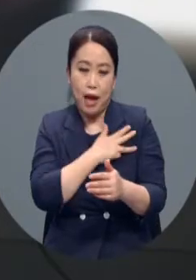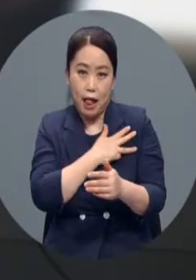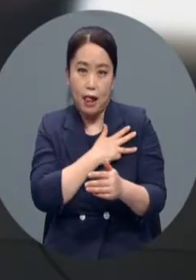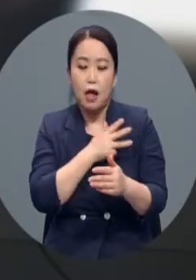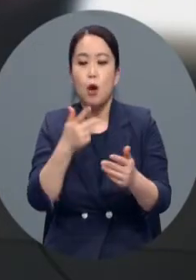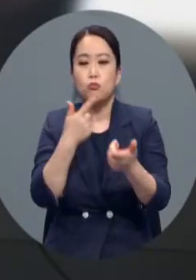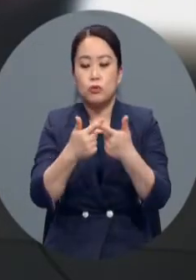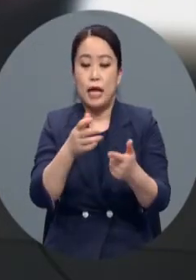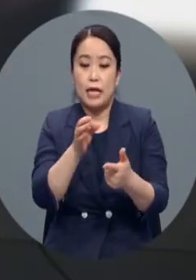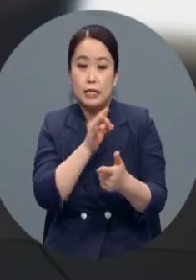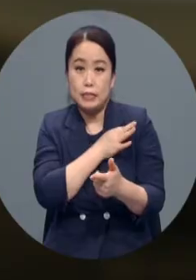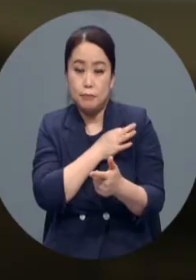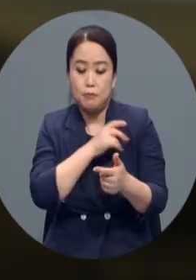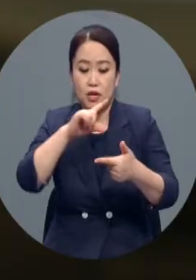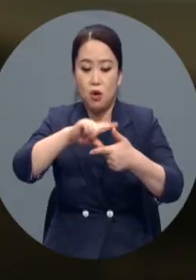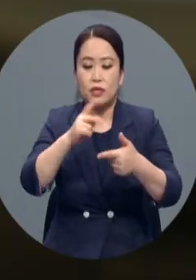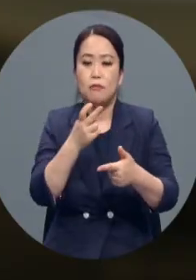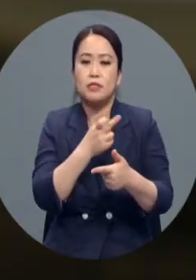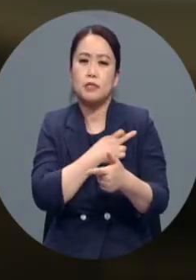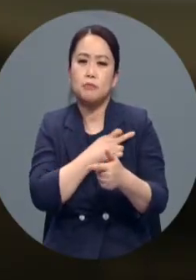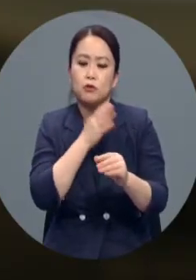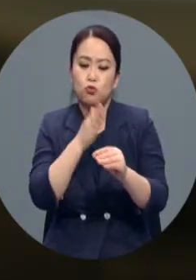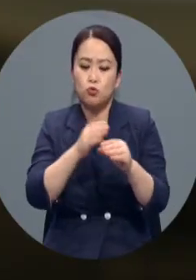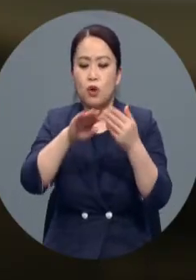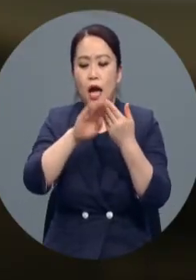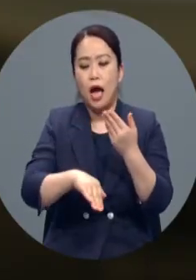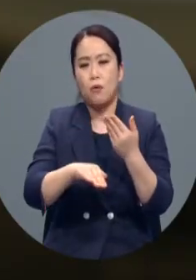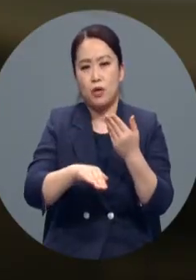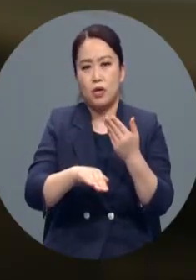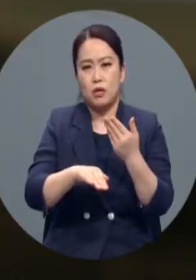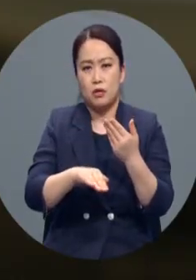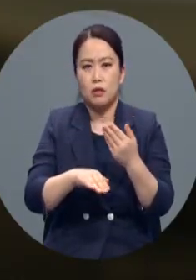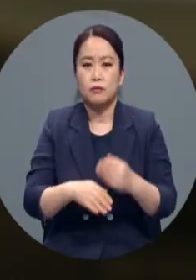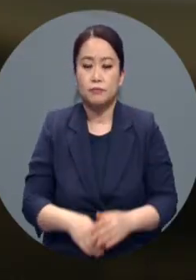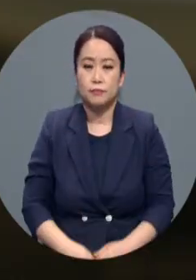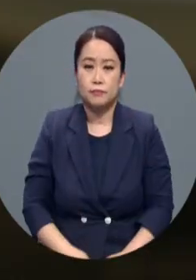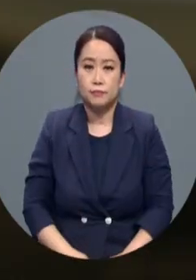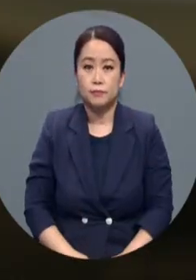12위로 모두 중하위권 에 머물렀습니다 mbc 뉴스 패 보입니다